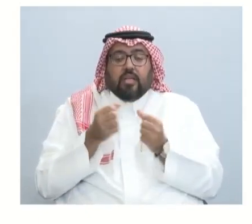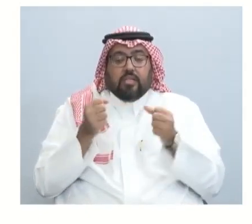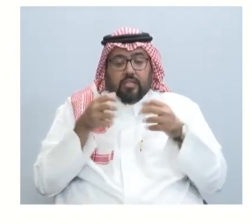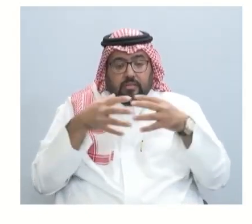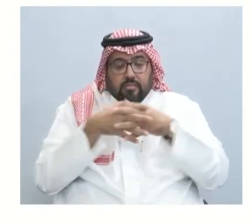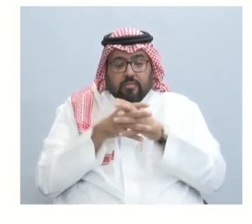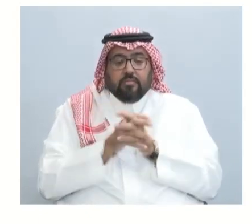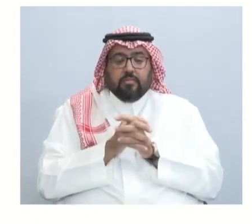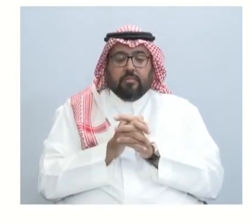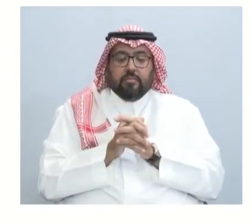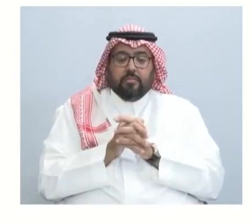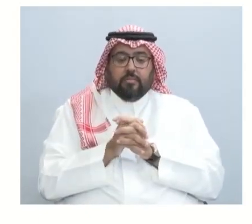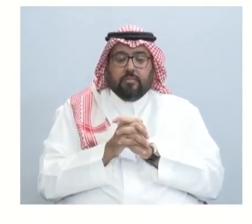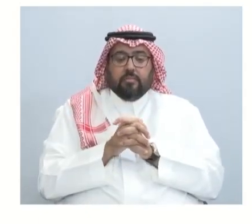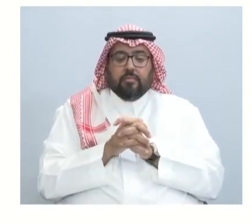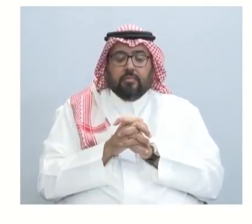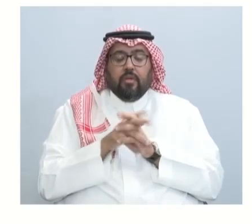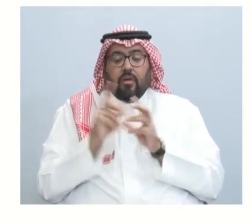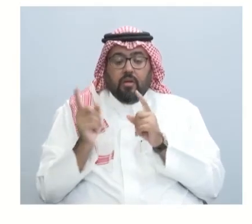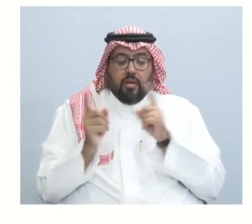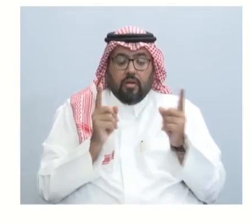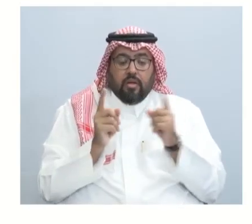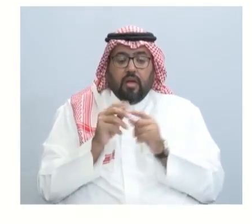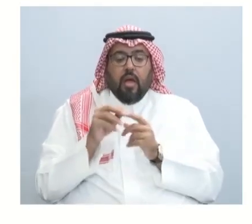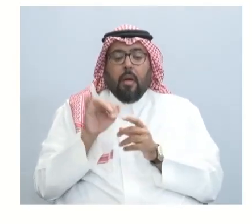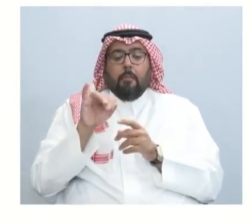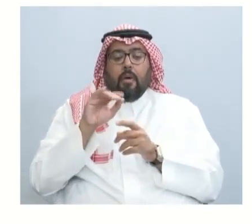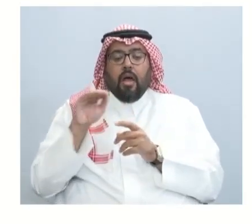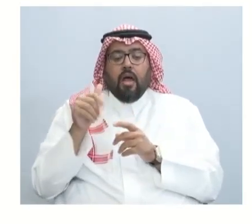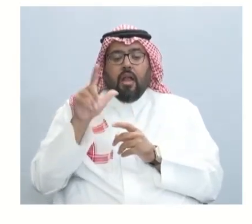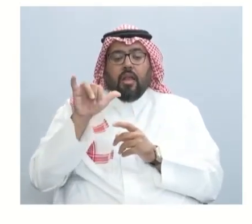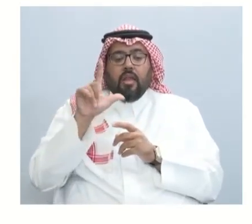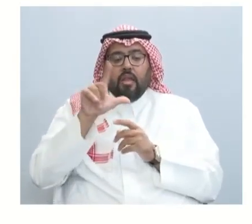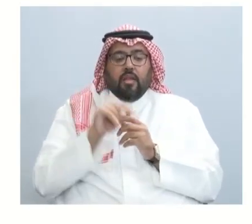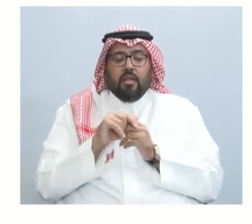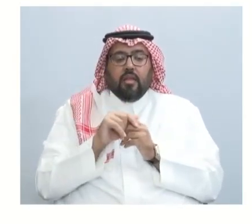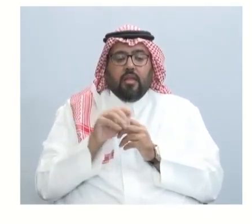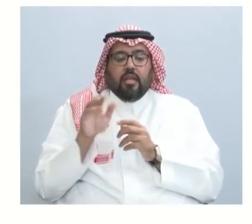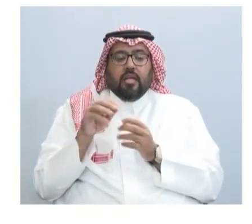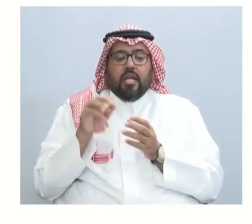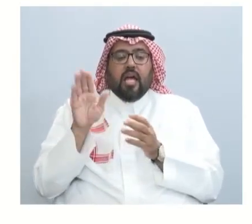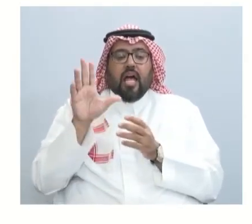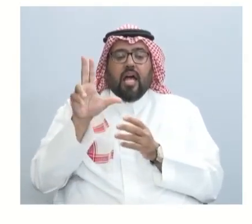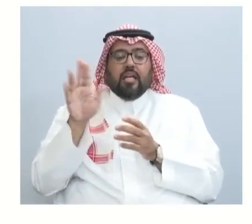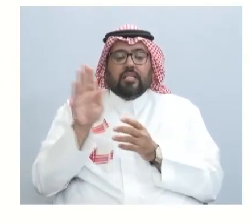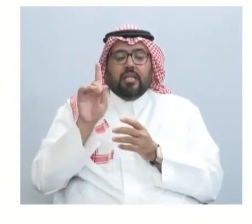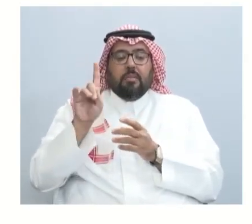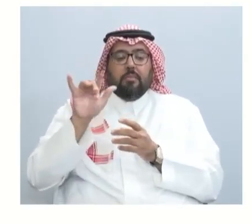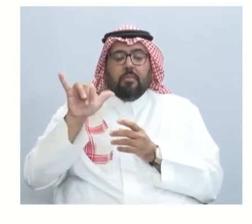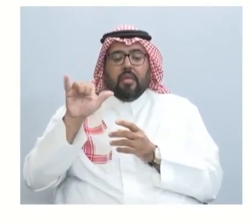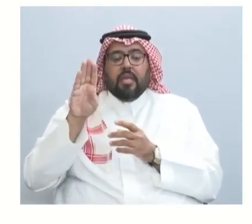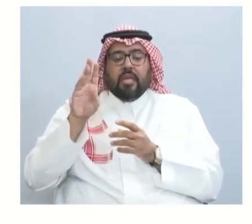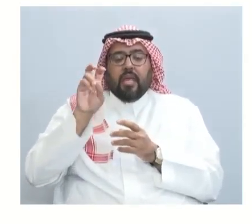تاما اما بالنسبه لاحد انواع المحاليل فهو السبيكه تعرفنا عليه في